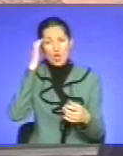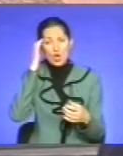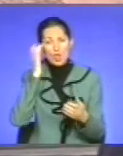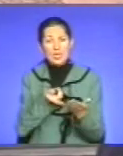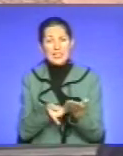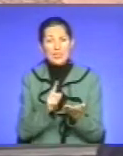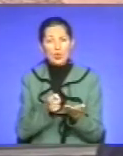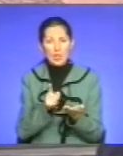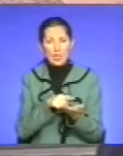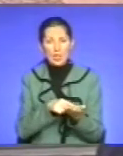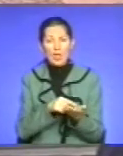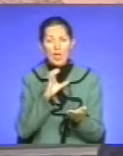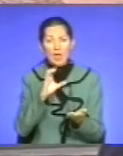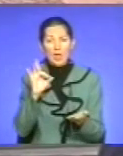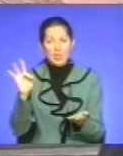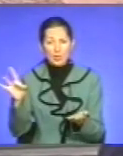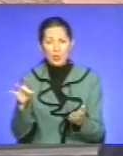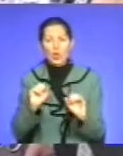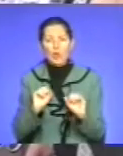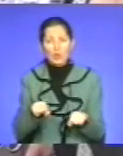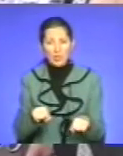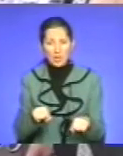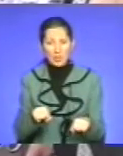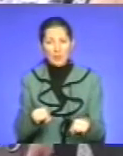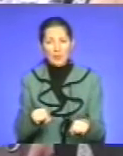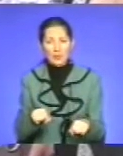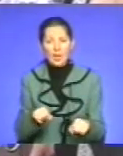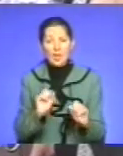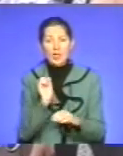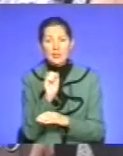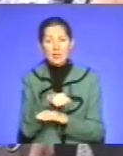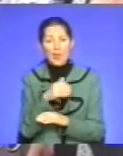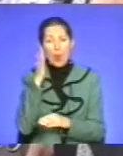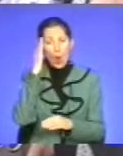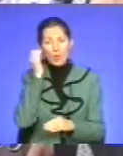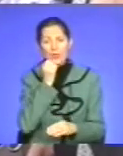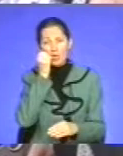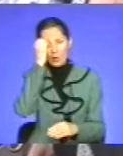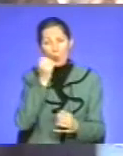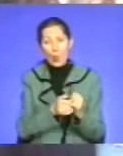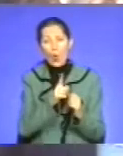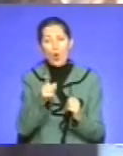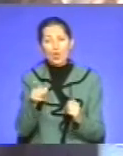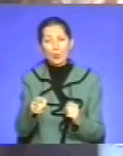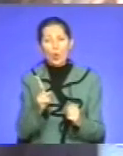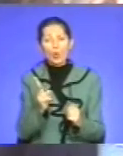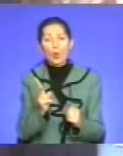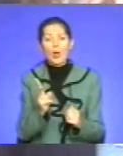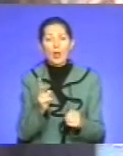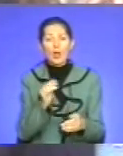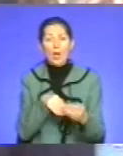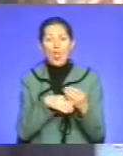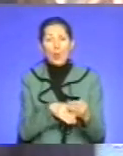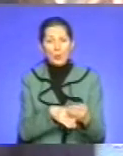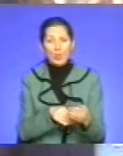сторінки радянської влади. Схиляємо свої голови і дякуємо кожному тому, хто доклався до